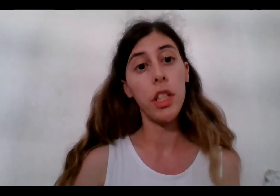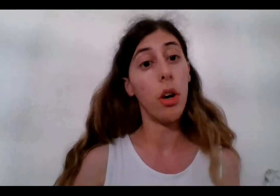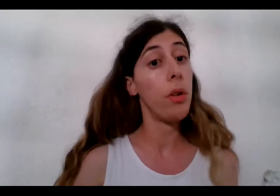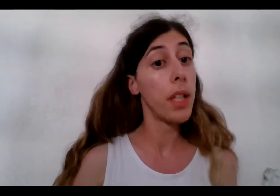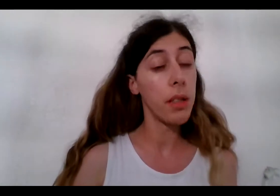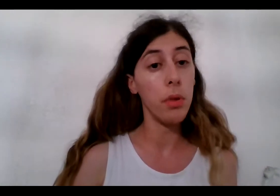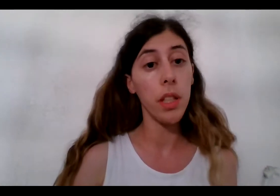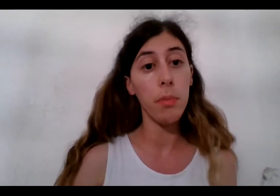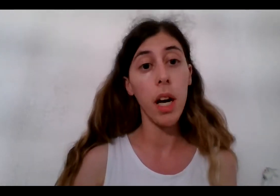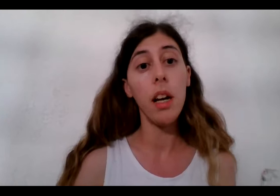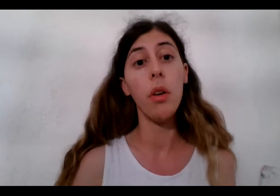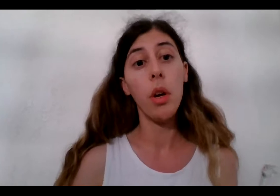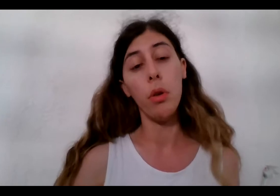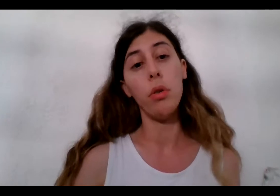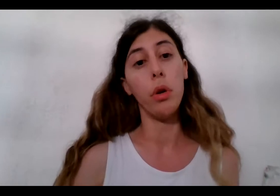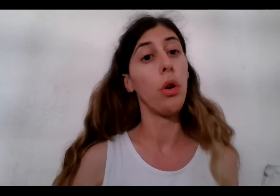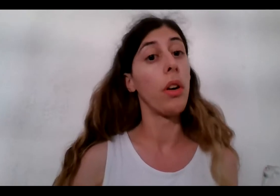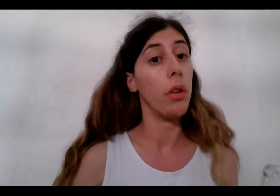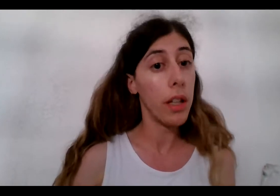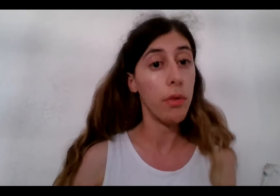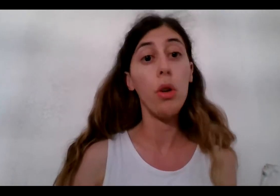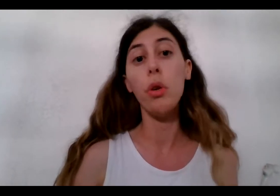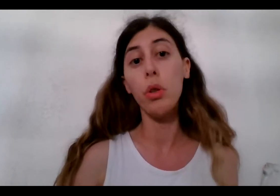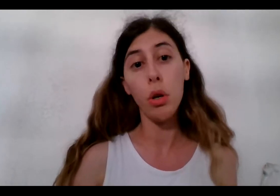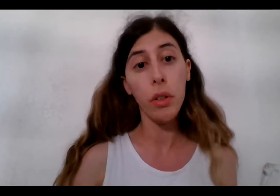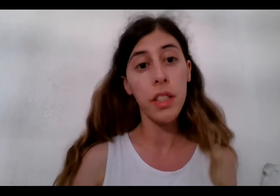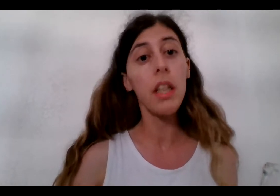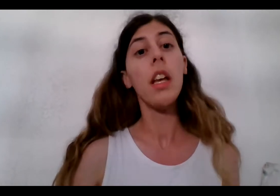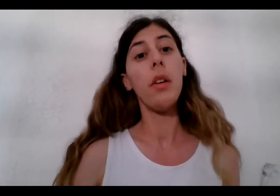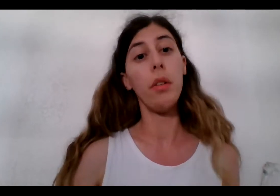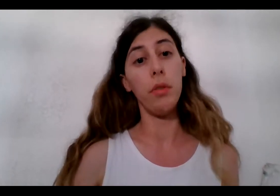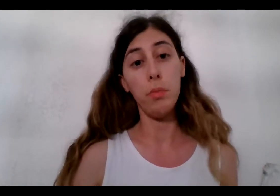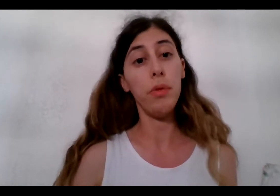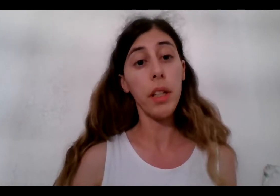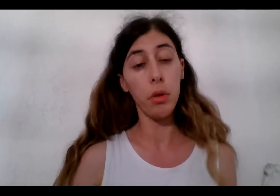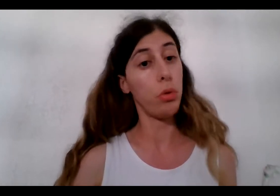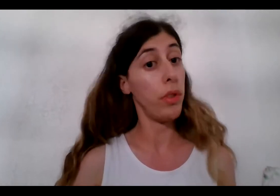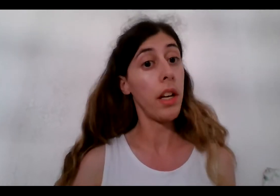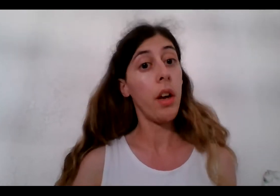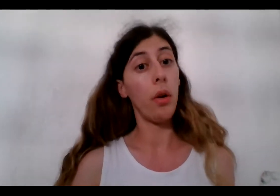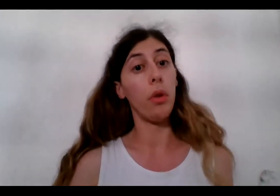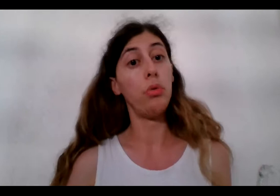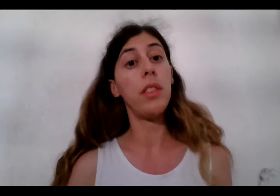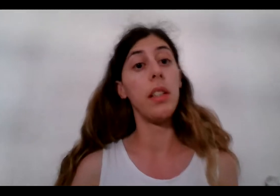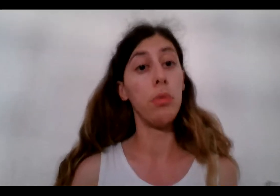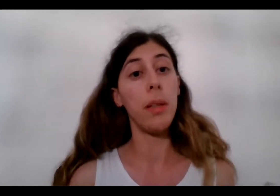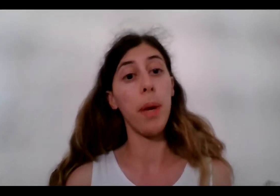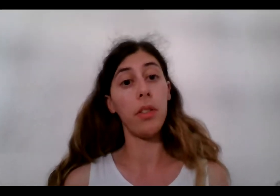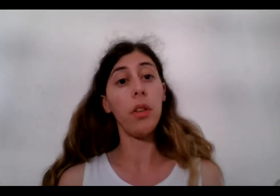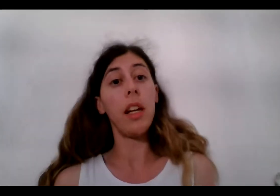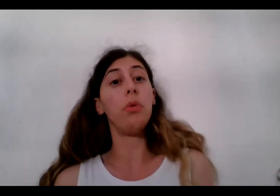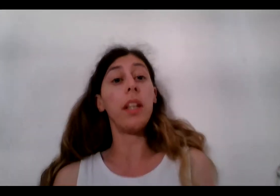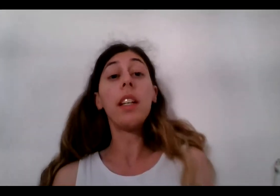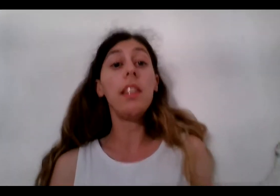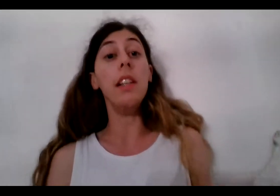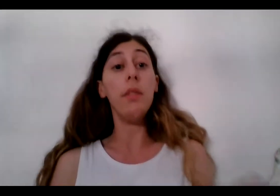Colette Chilan, Mireille Bonnier-Bal, le docteur Révol, le docteur Cordier. Vous pouvez retrouver toutes ces